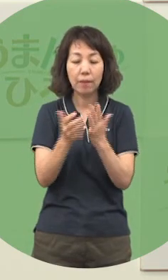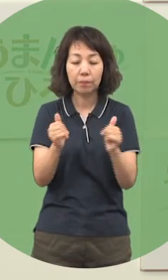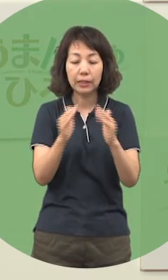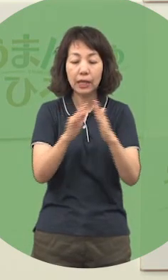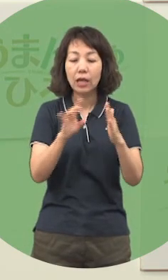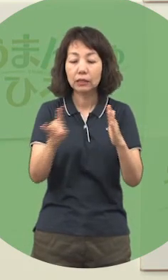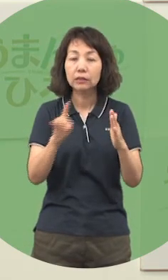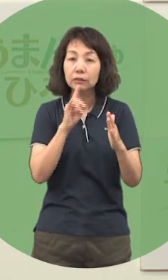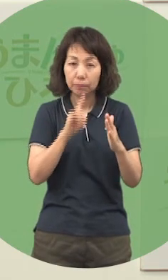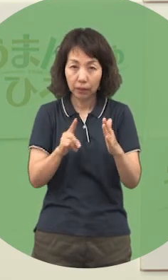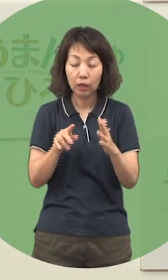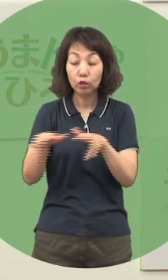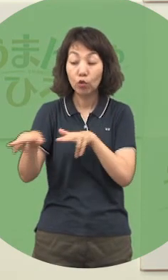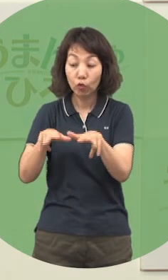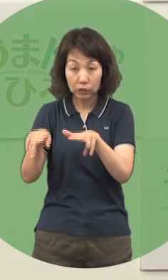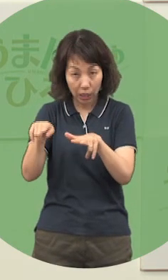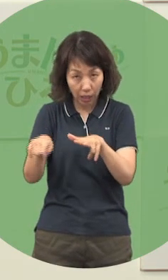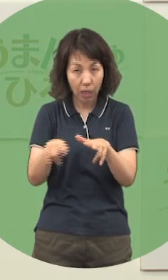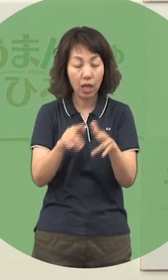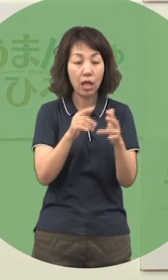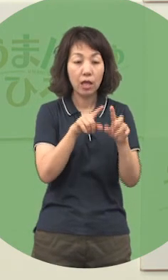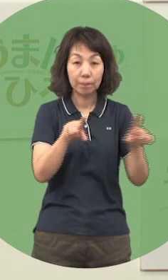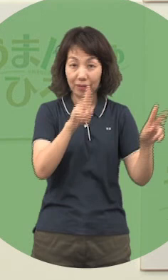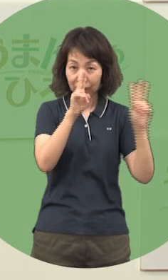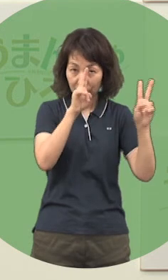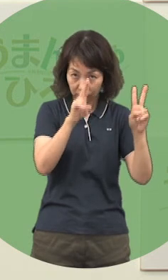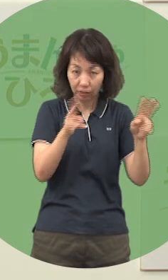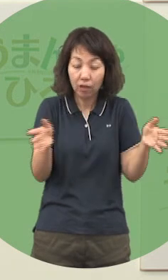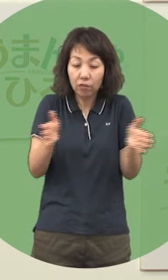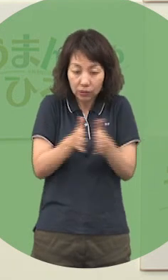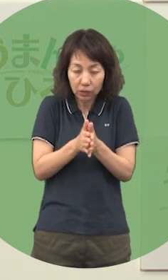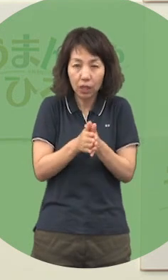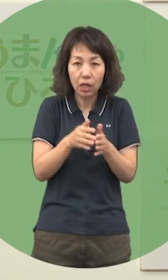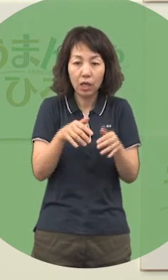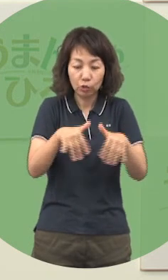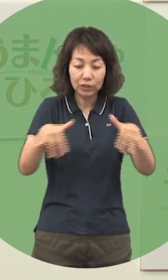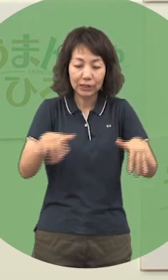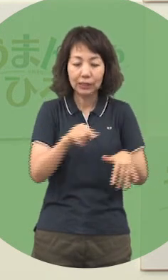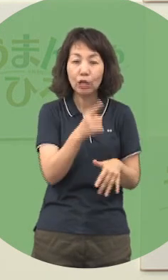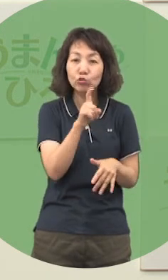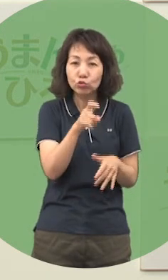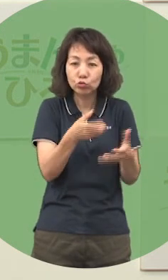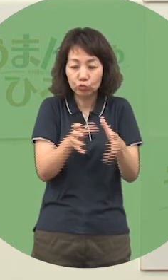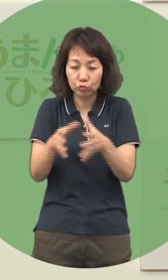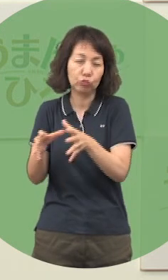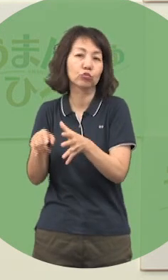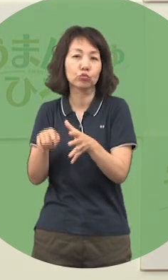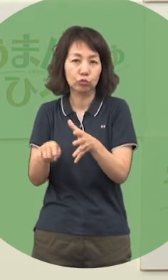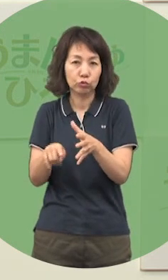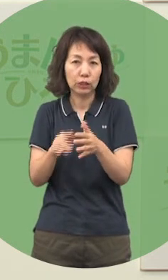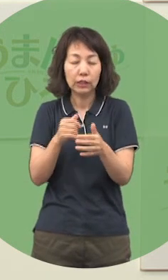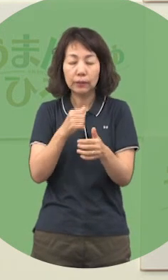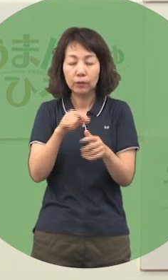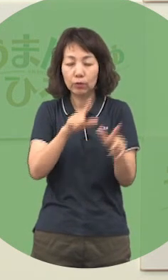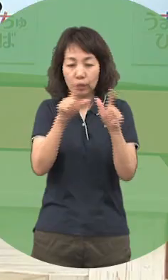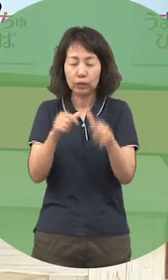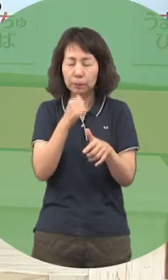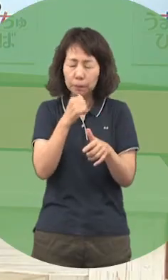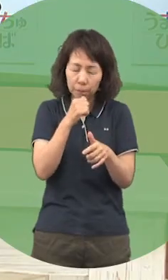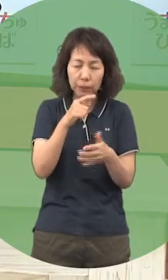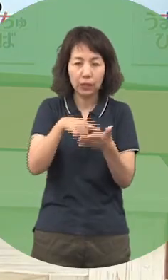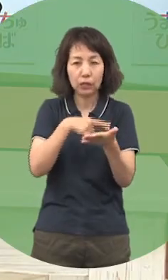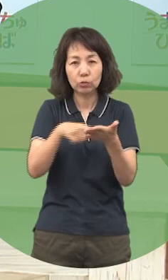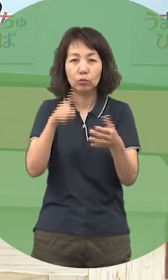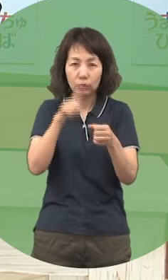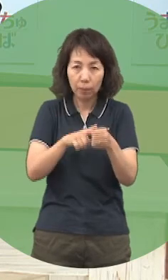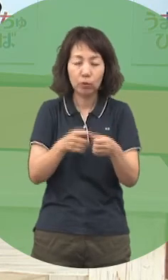民間など110の団体で構成される組織で、貧困解消に向けた支援事業に取り組んでいます。 具